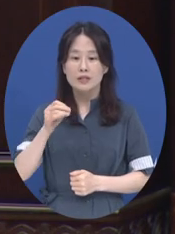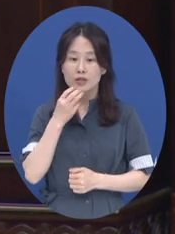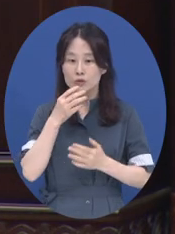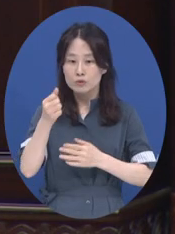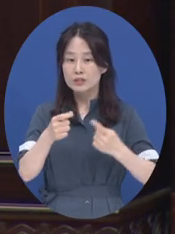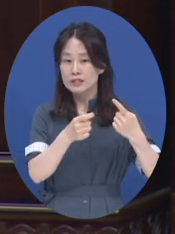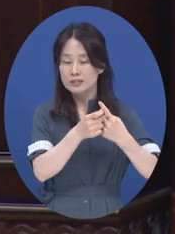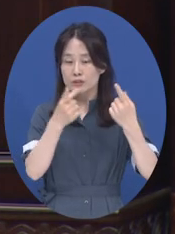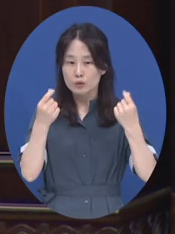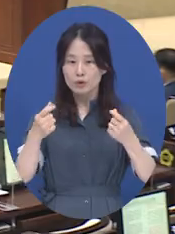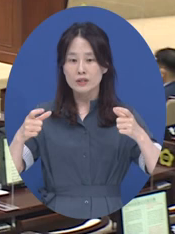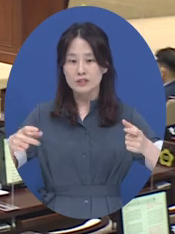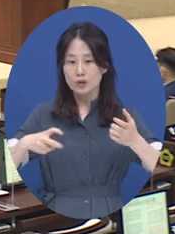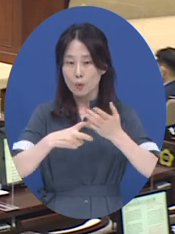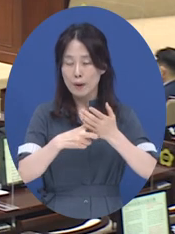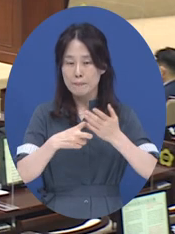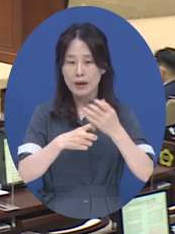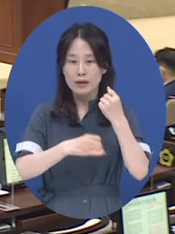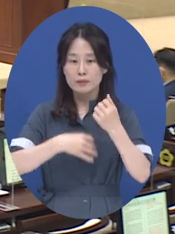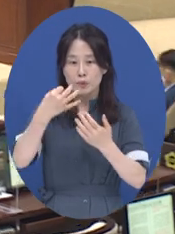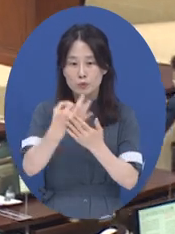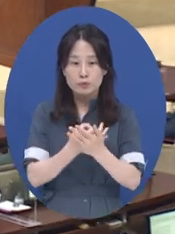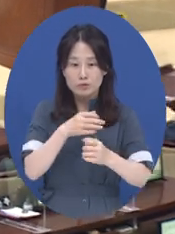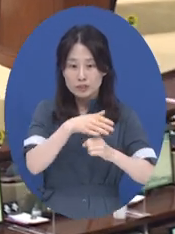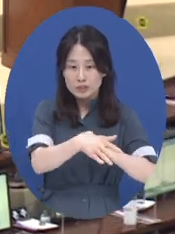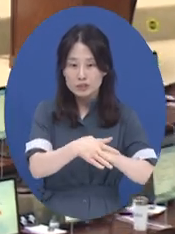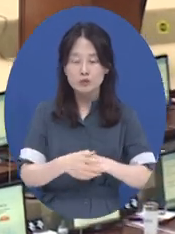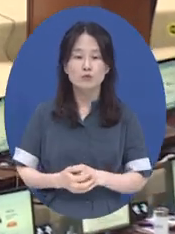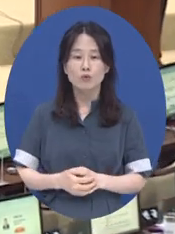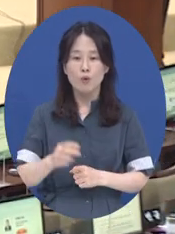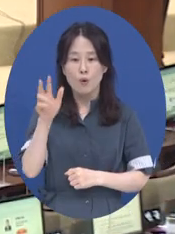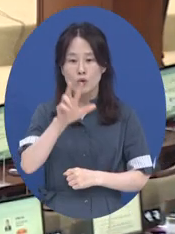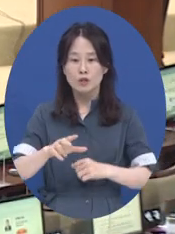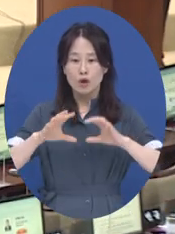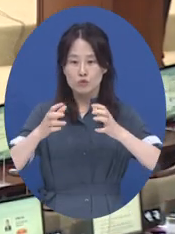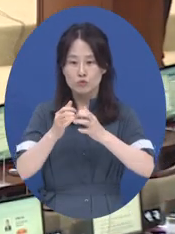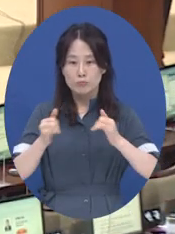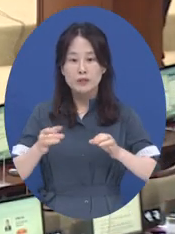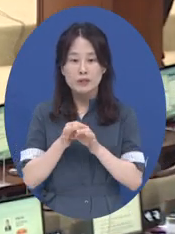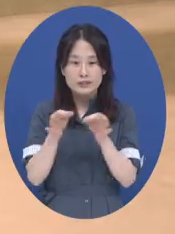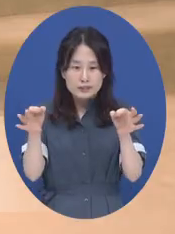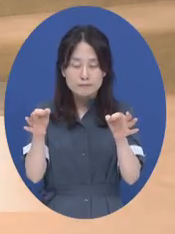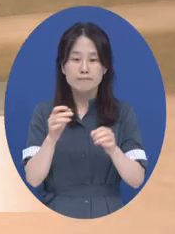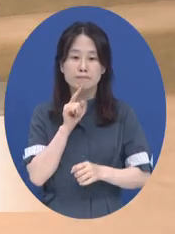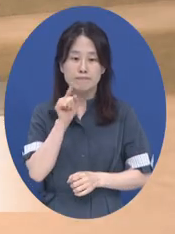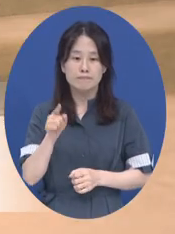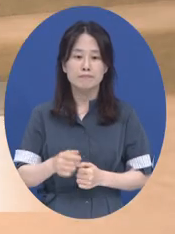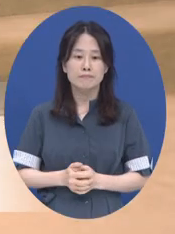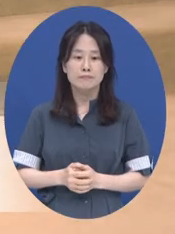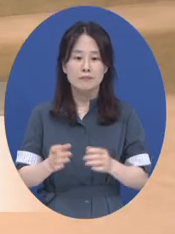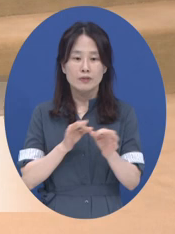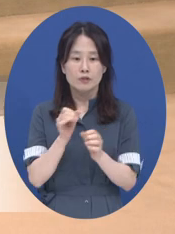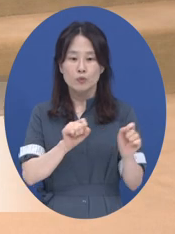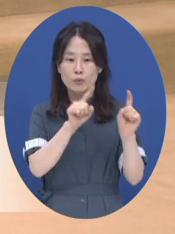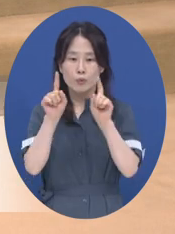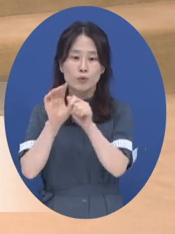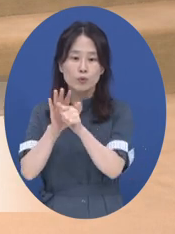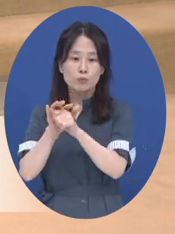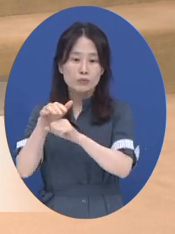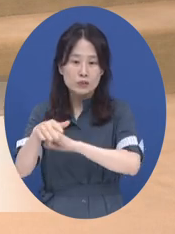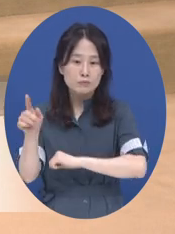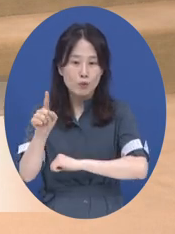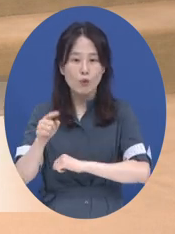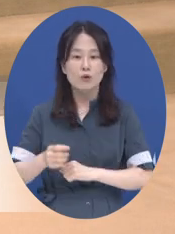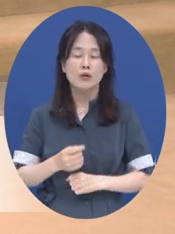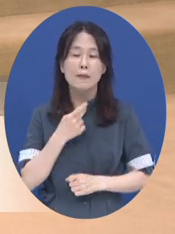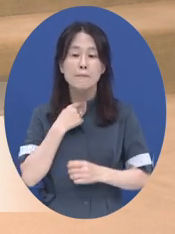같은 지역화폐형 기본소득 방식으로 전 국민 지급 방향을 언급했습니다. 경제 회복에 도움이 되는 방식은 이미